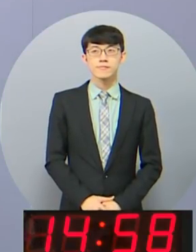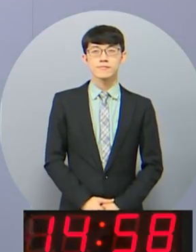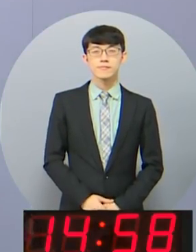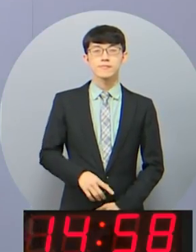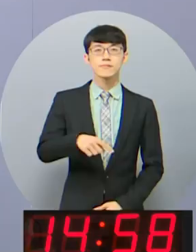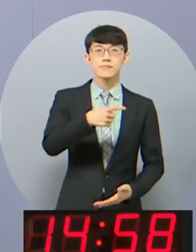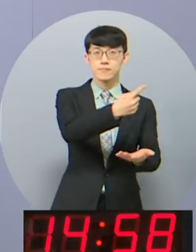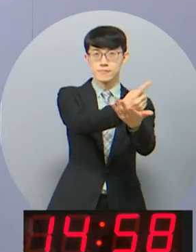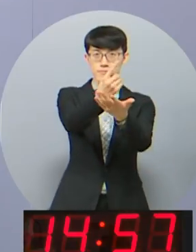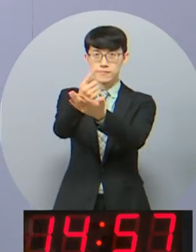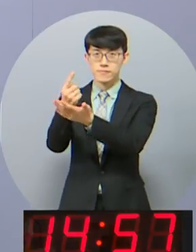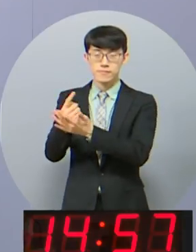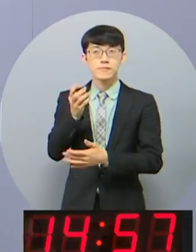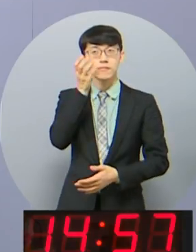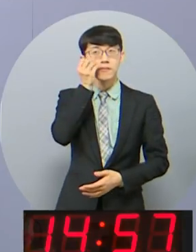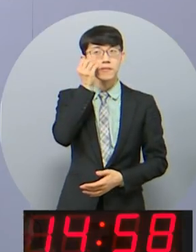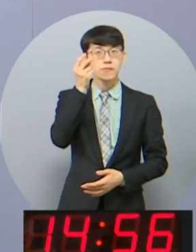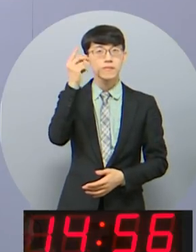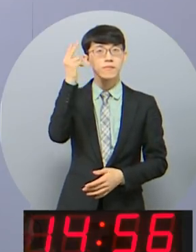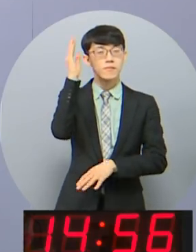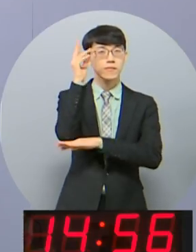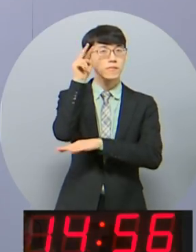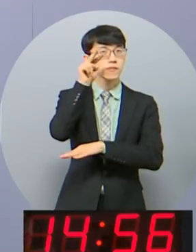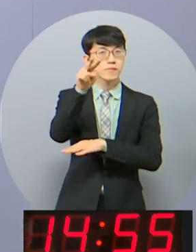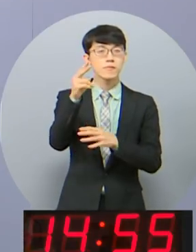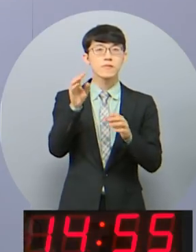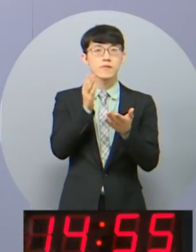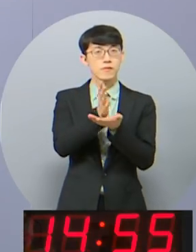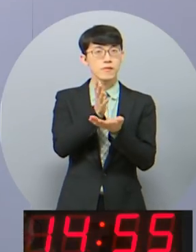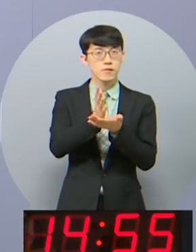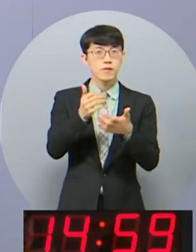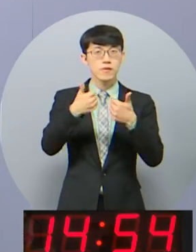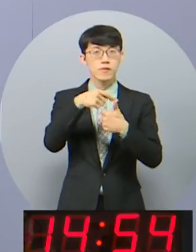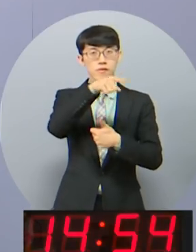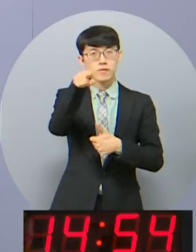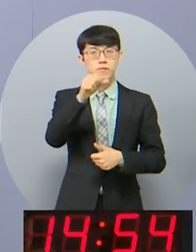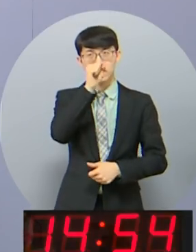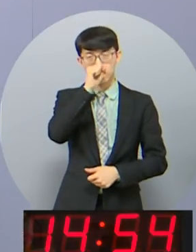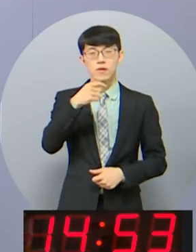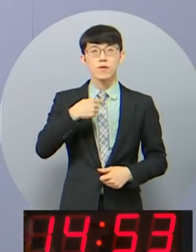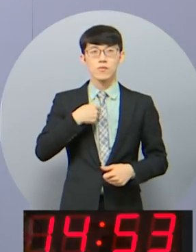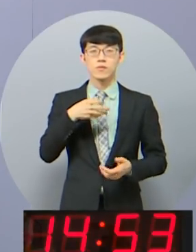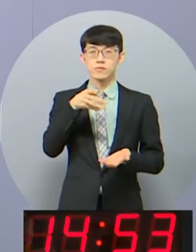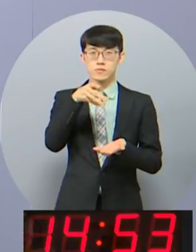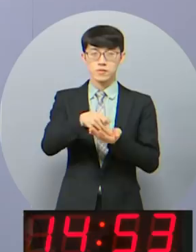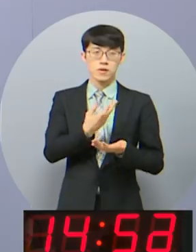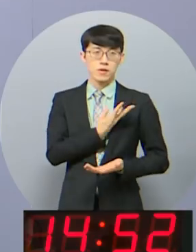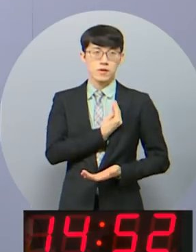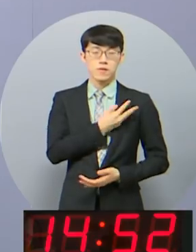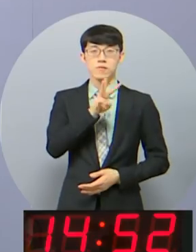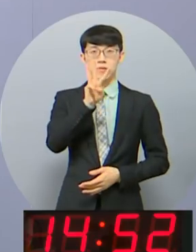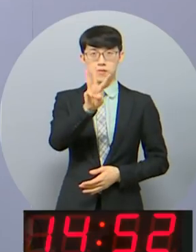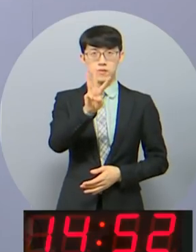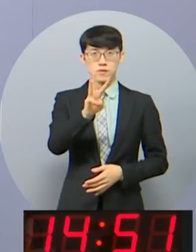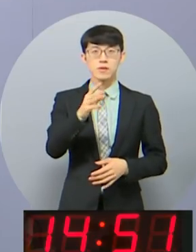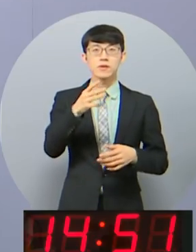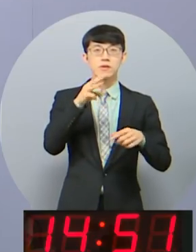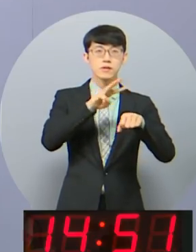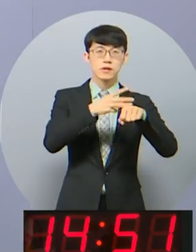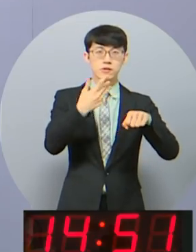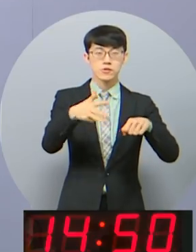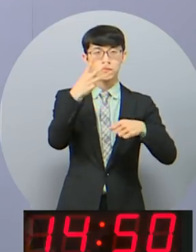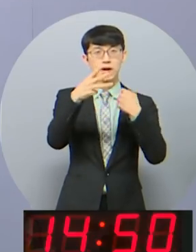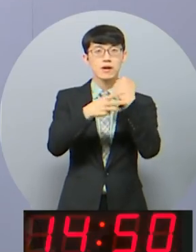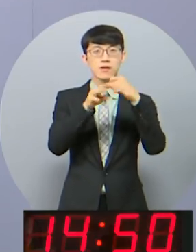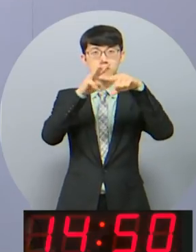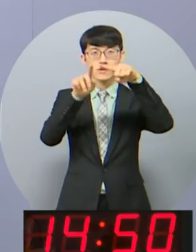各位正在观看政见发表会的乡亲朋友，大家好，我是登记第三号淡水八里三支石门的市